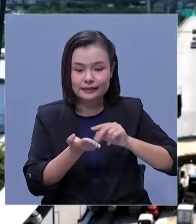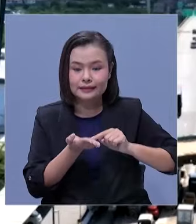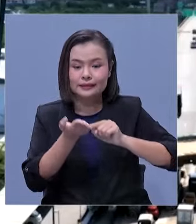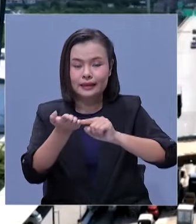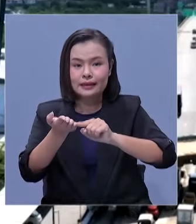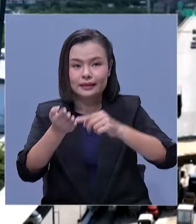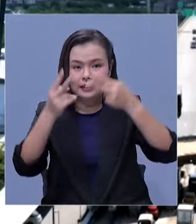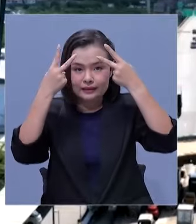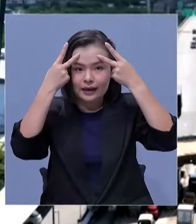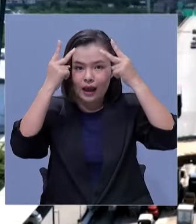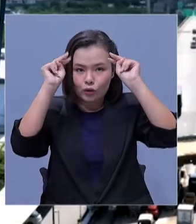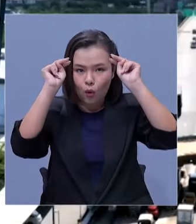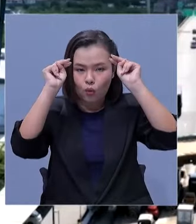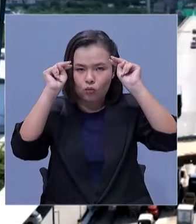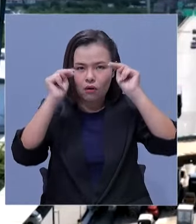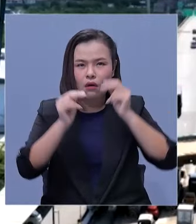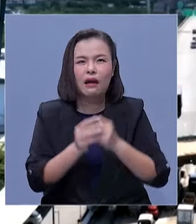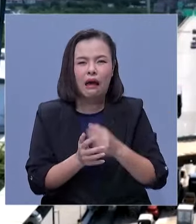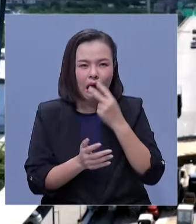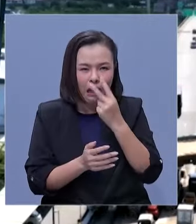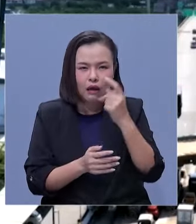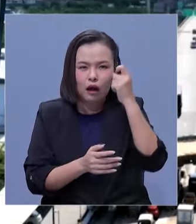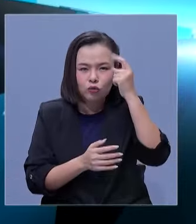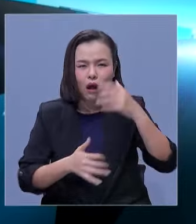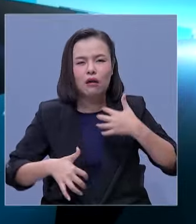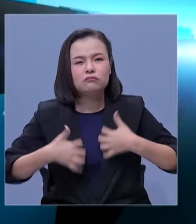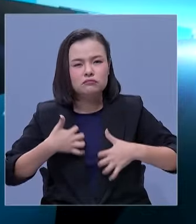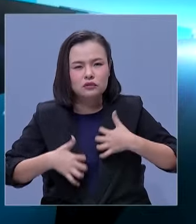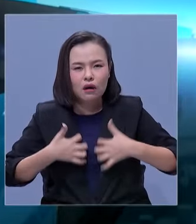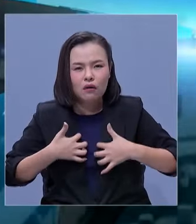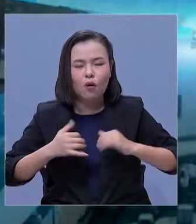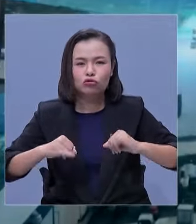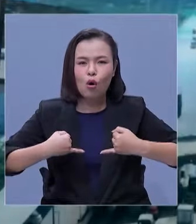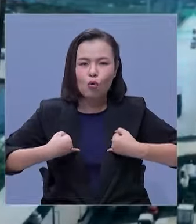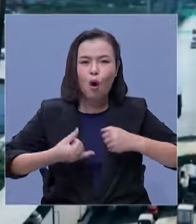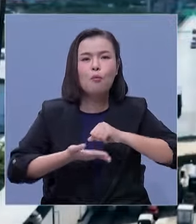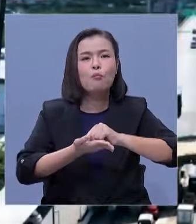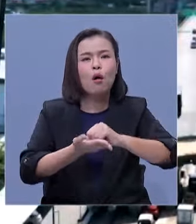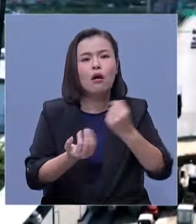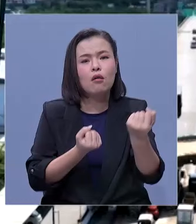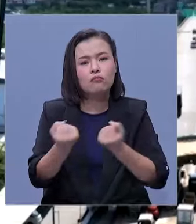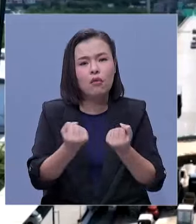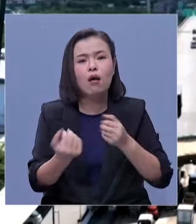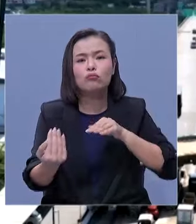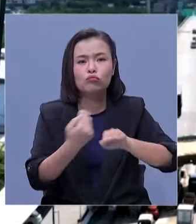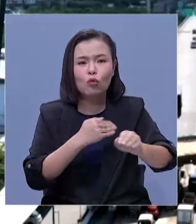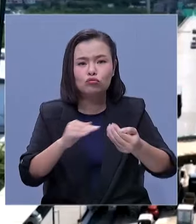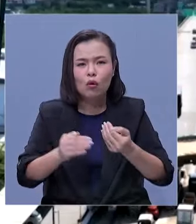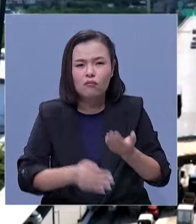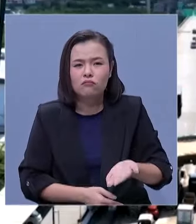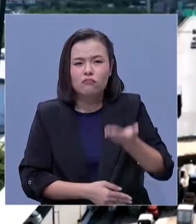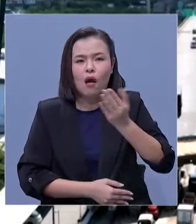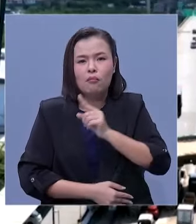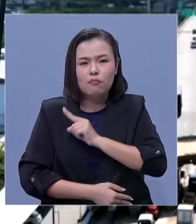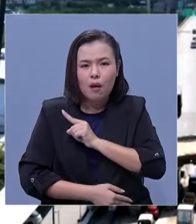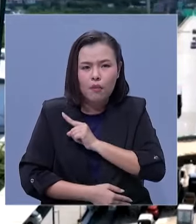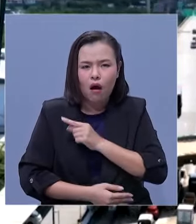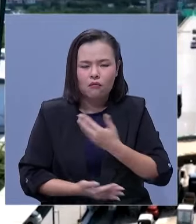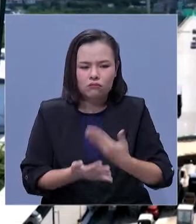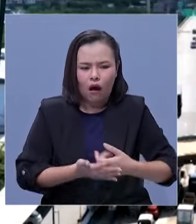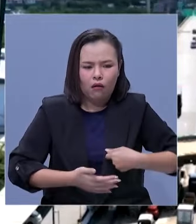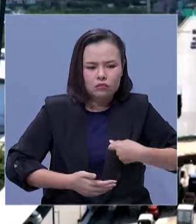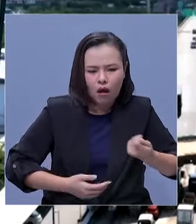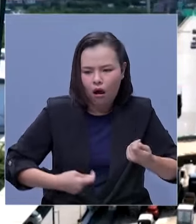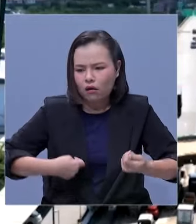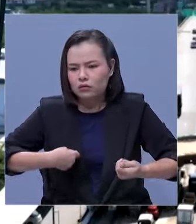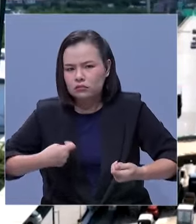รัฐมนตรีเพื่อให้เห็นถึงความเดือดร้อนที่ผู้ประกอบการเนี่ยต้องแบกรับภาระต้นทุนค่าขนส่งเพิ่มขึ้นจากหลายทางเพราะอย่างที่บอก